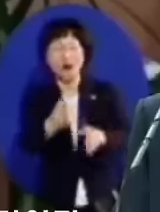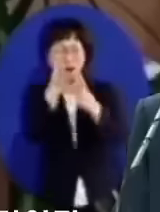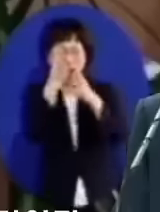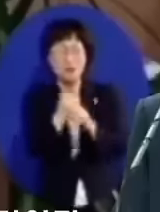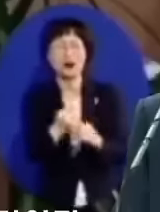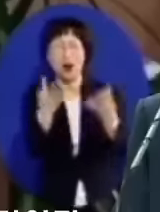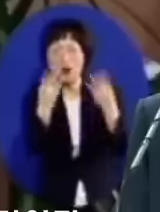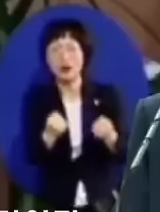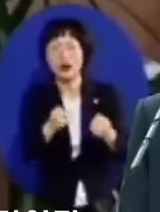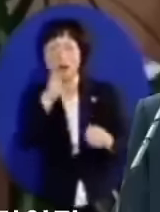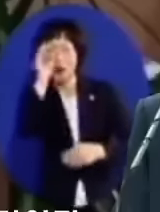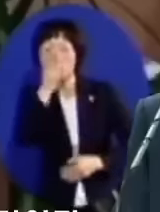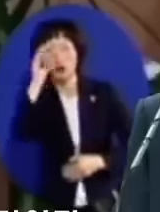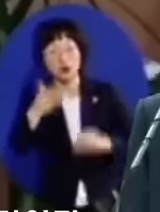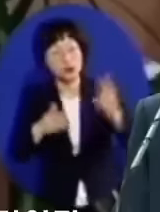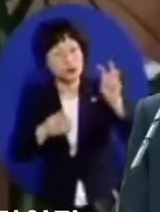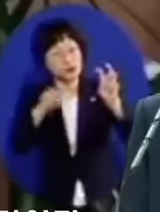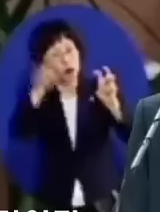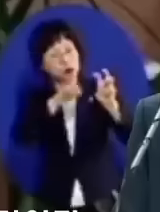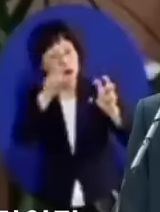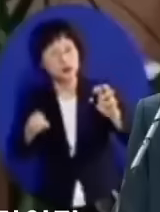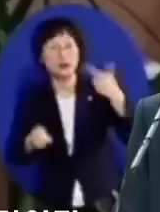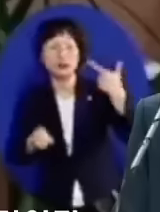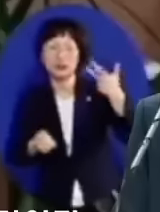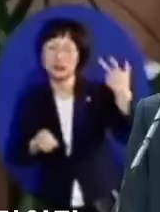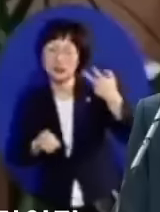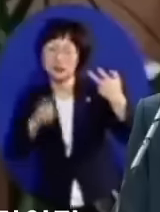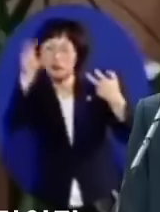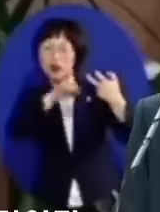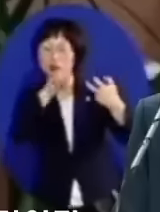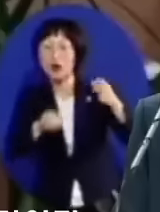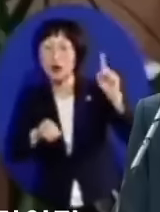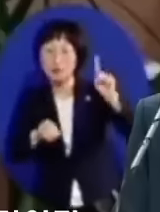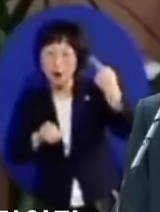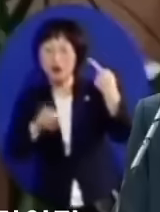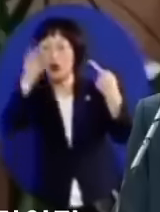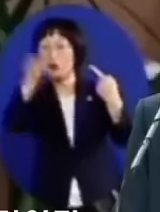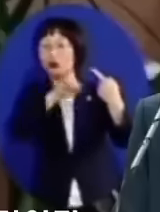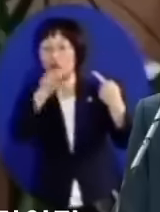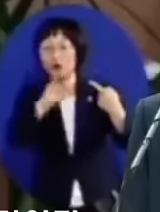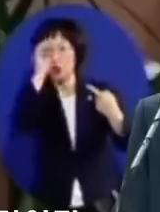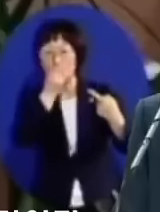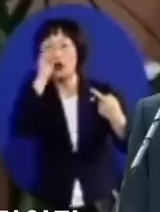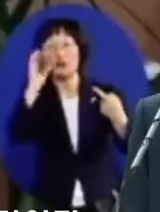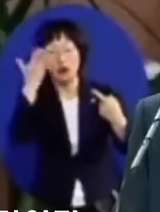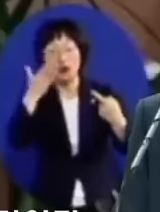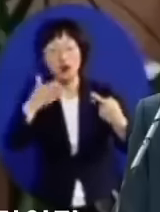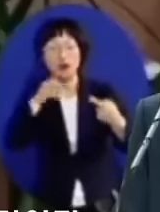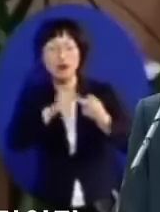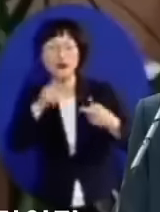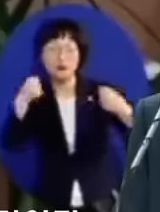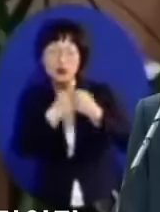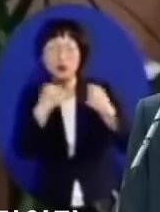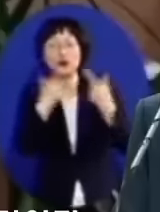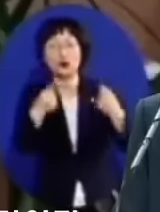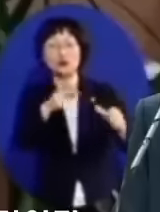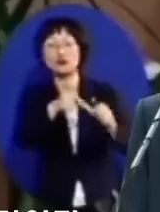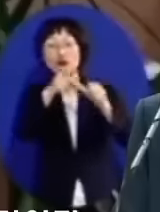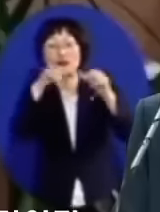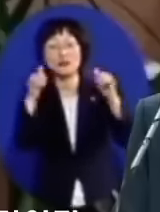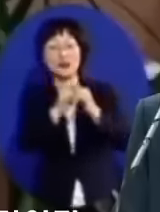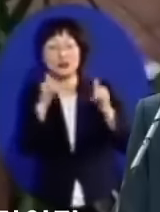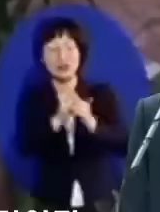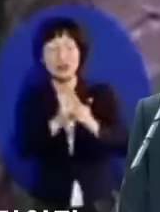거룩하게 되느냐. 30%, 70%, 100% 거룩하게 된 싸움인 것입니다. 우리 구원의 전쟁은